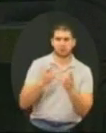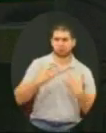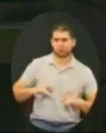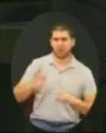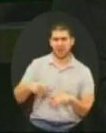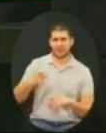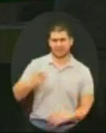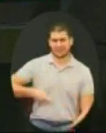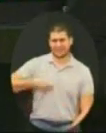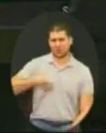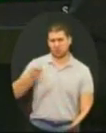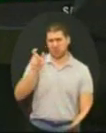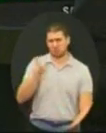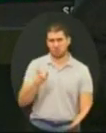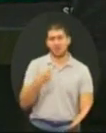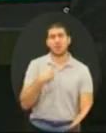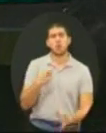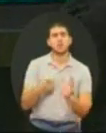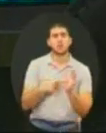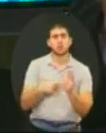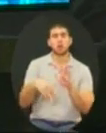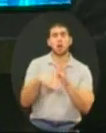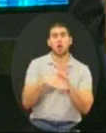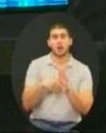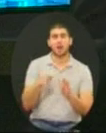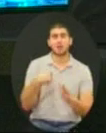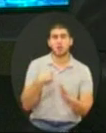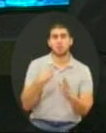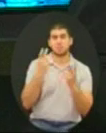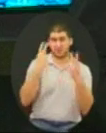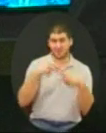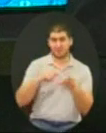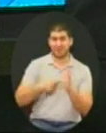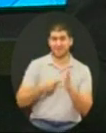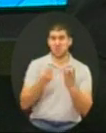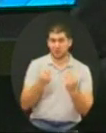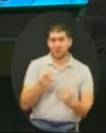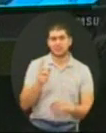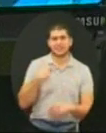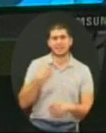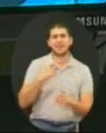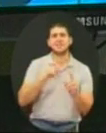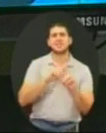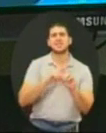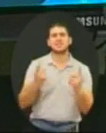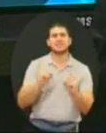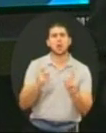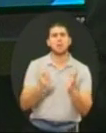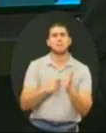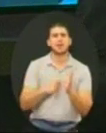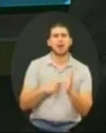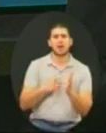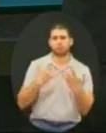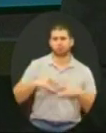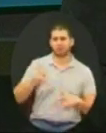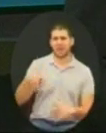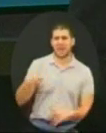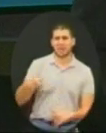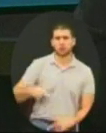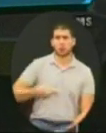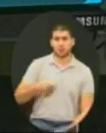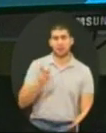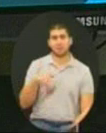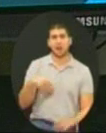הסוחרים שדיברתי, אנחנו נדרוש שהחוק הזה, גם אנחנו בגדול מבינים שהכוונה שלו טובה, יהיה דיפרנציאלי, ולא רק בגלל הגלגול על הסוחרים, בגלל שהחוק הזה